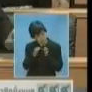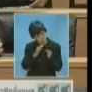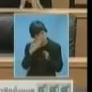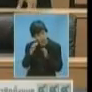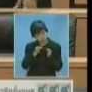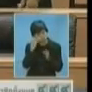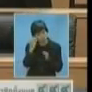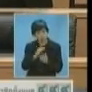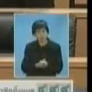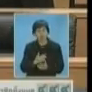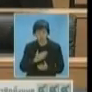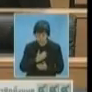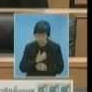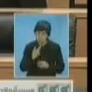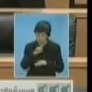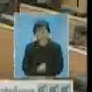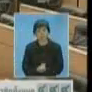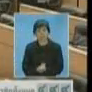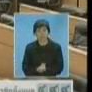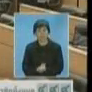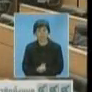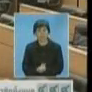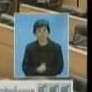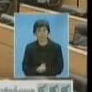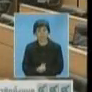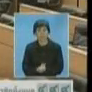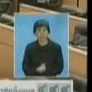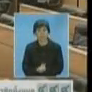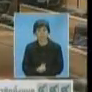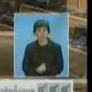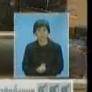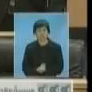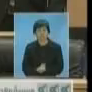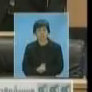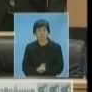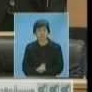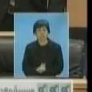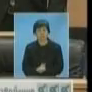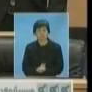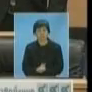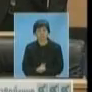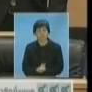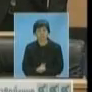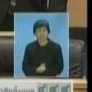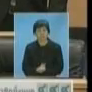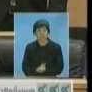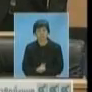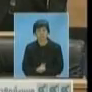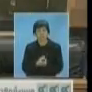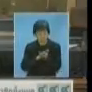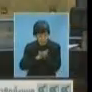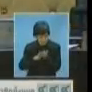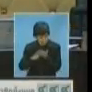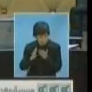ท่านต้องฟังผมครับผมเป็นประธานครับ ท่านต้องฟังดิฉันก่อนดิ ท่านครับรักษามารยาทด้วย